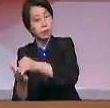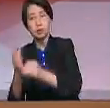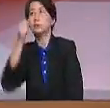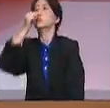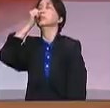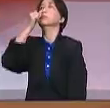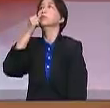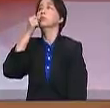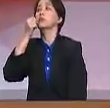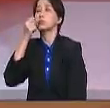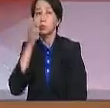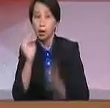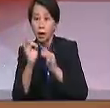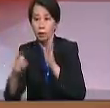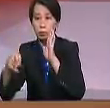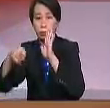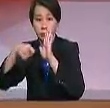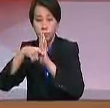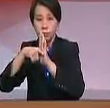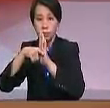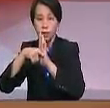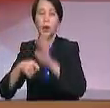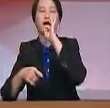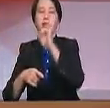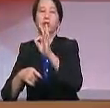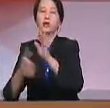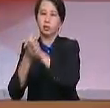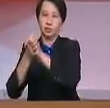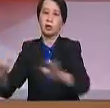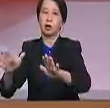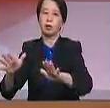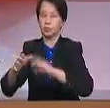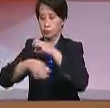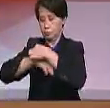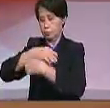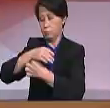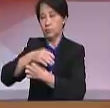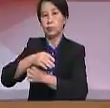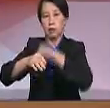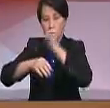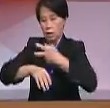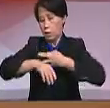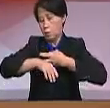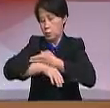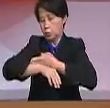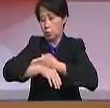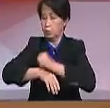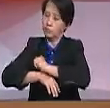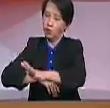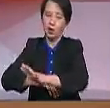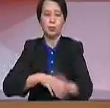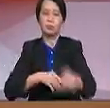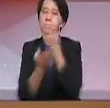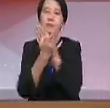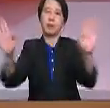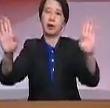jika didapati negatif, barulah wristband ataupun gelang tadi akan dipotong dan mereka